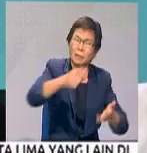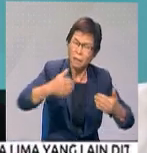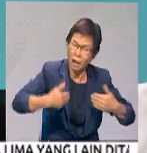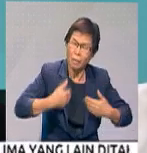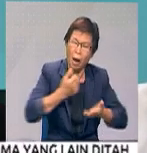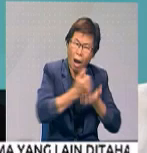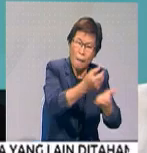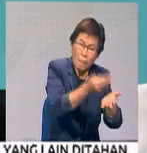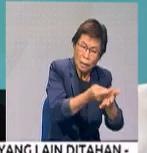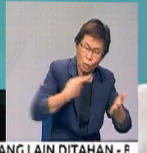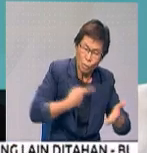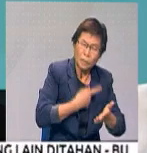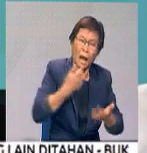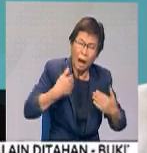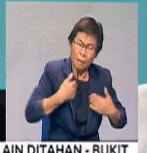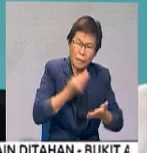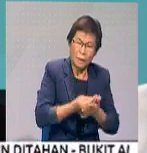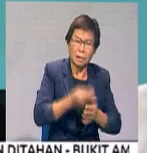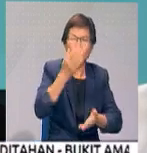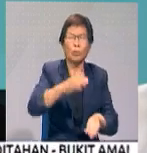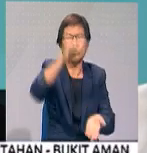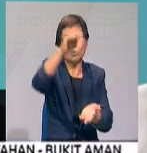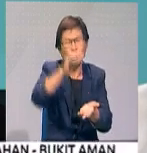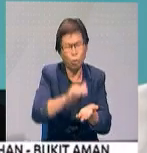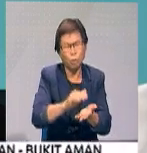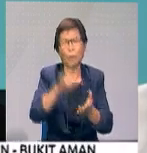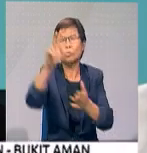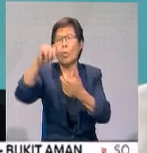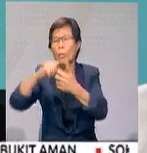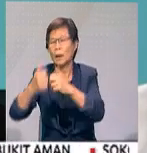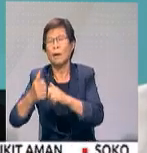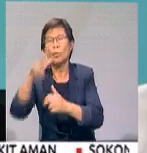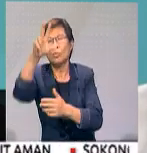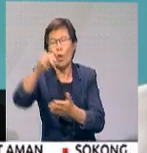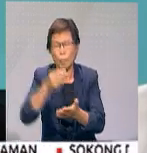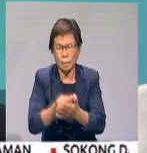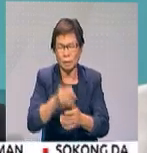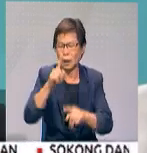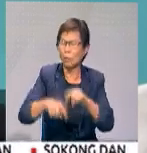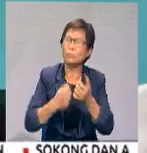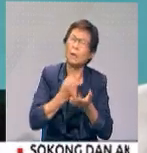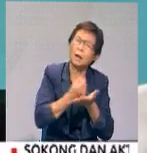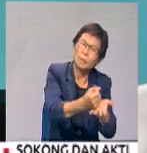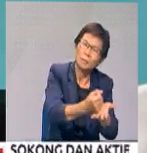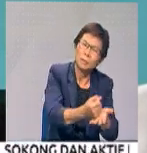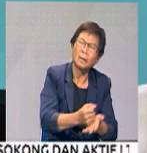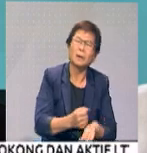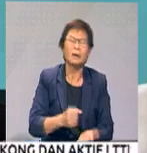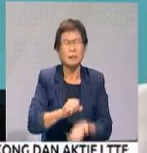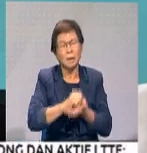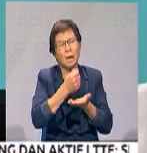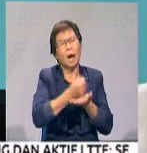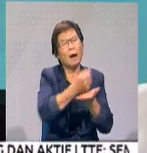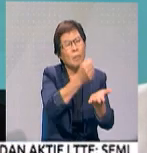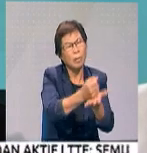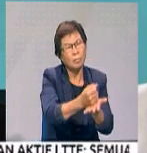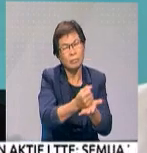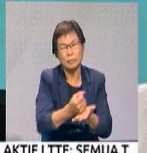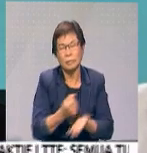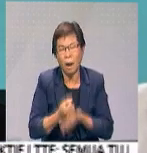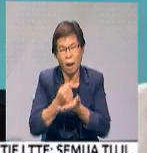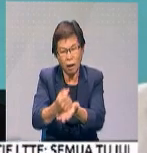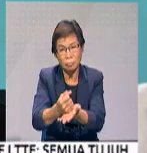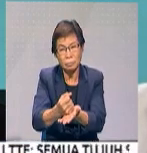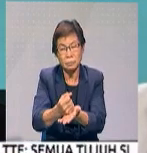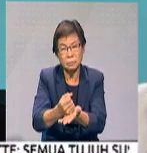If you lower too much, you will have no money and you cannot subsidize. But subsidies now will be given